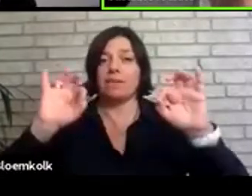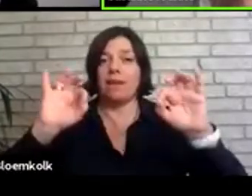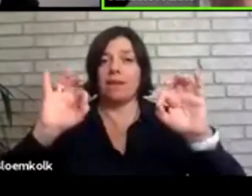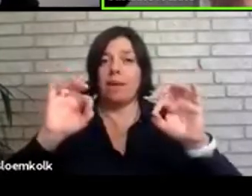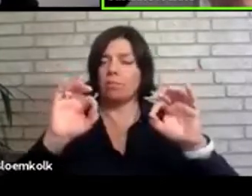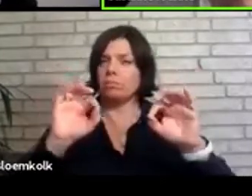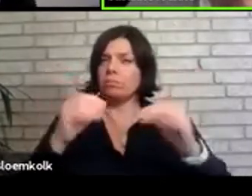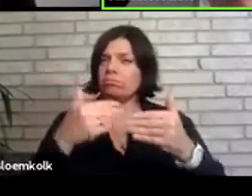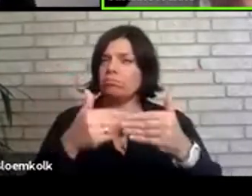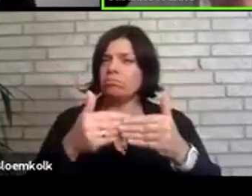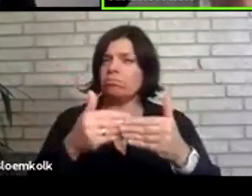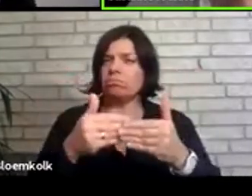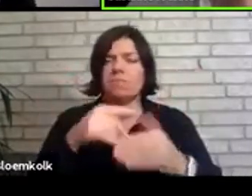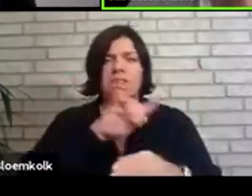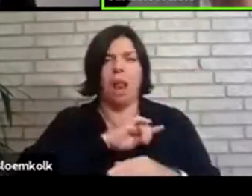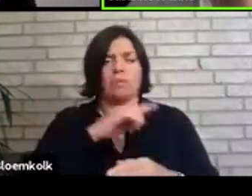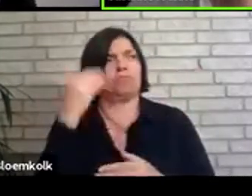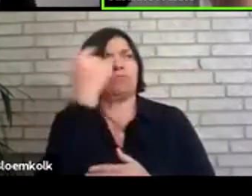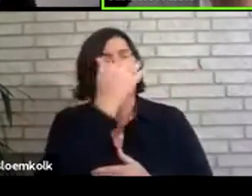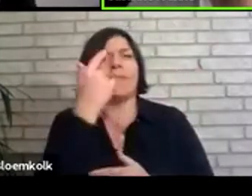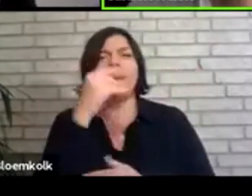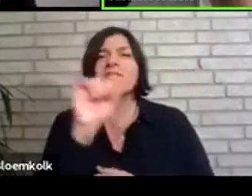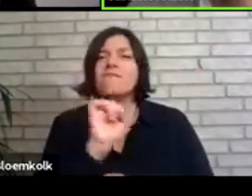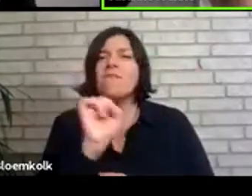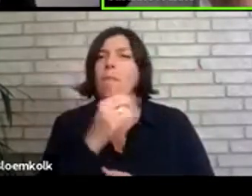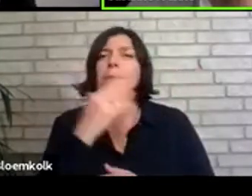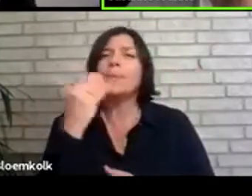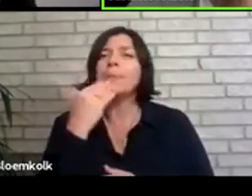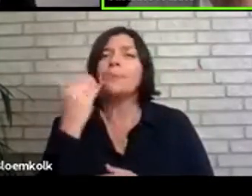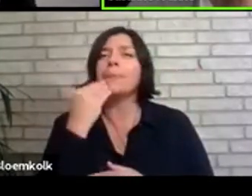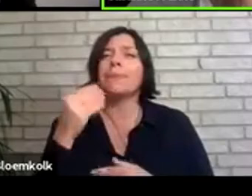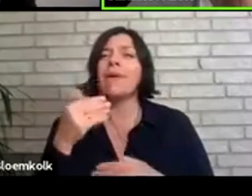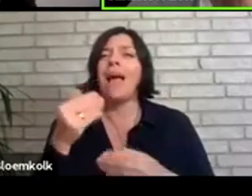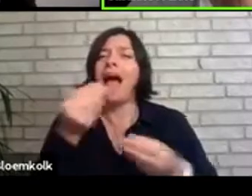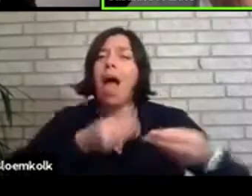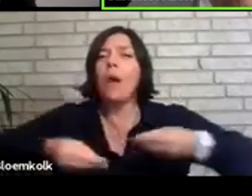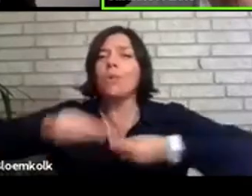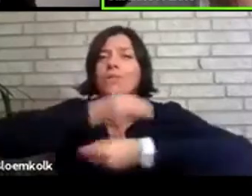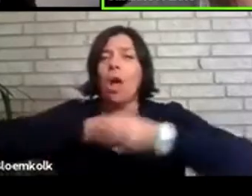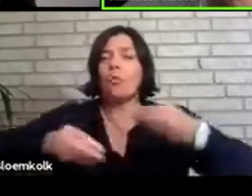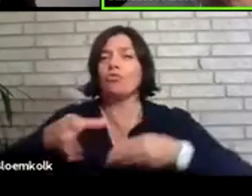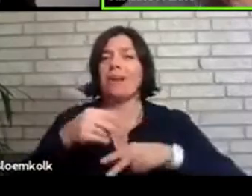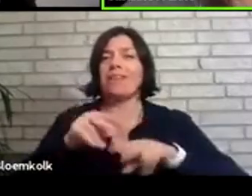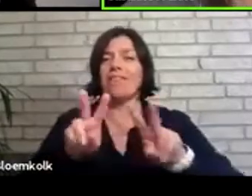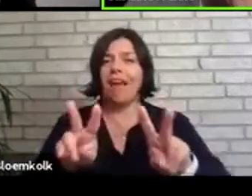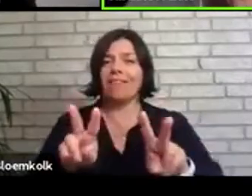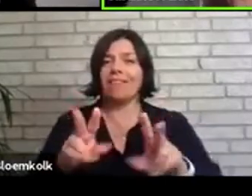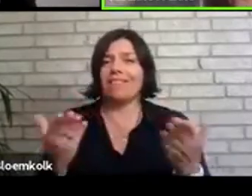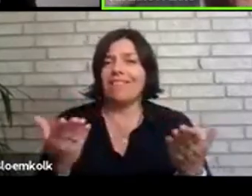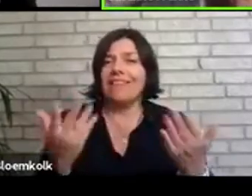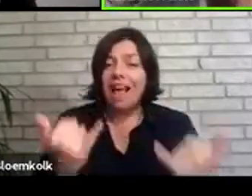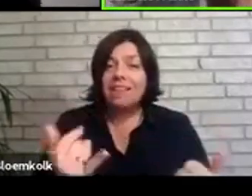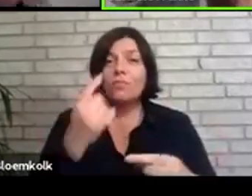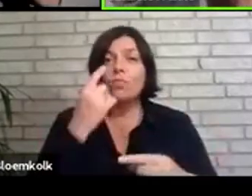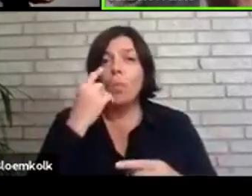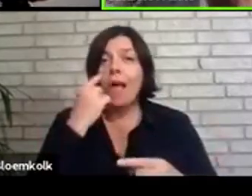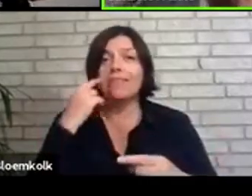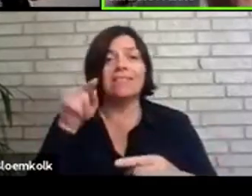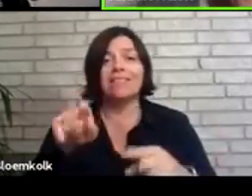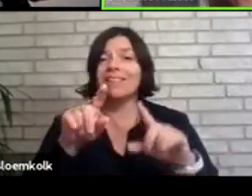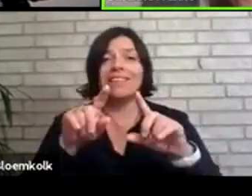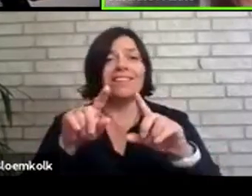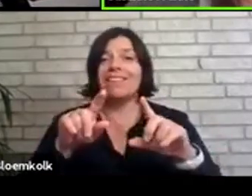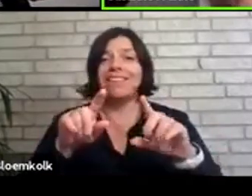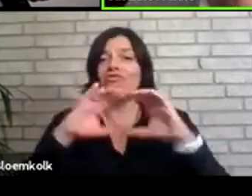und das verstehe ich auch als Forderung. Wann sollen wir denn reden, wenn nicht jetzt in der Zeit, wo wir uns nicht am